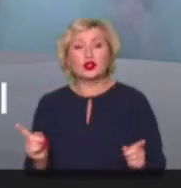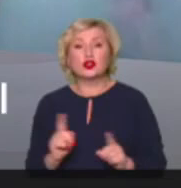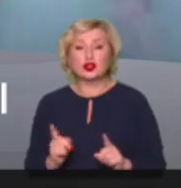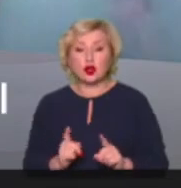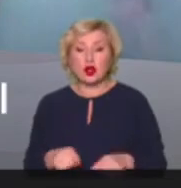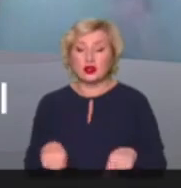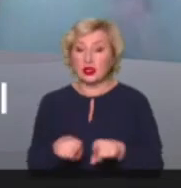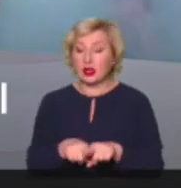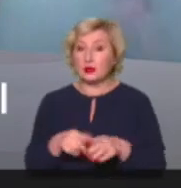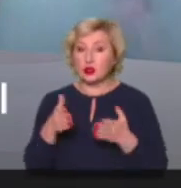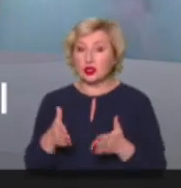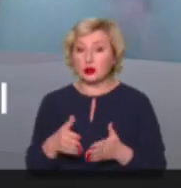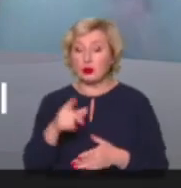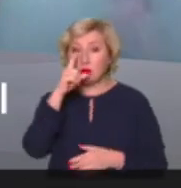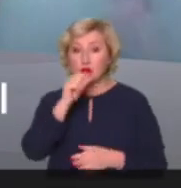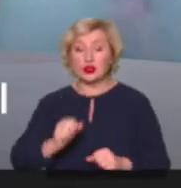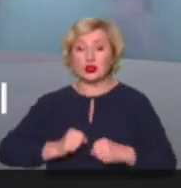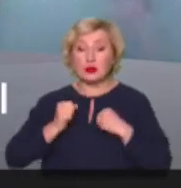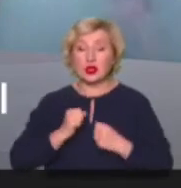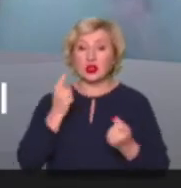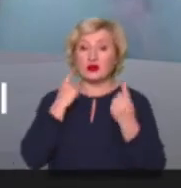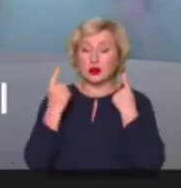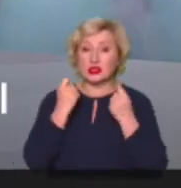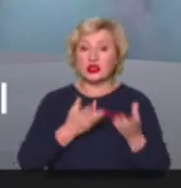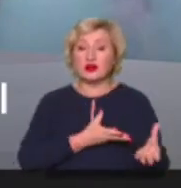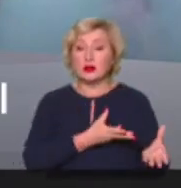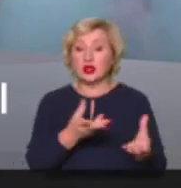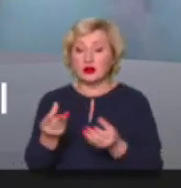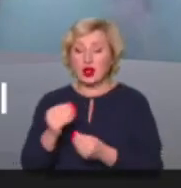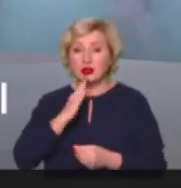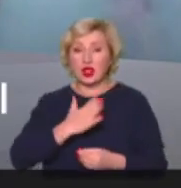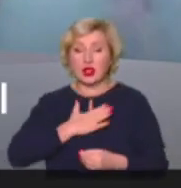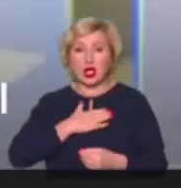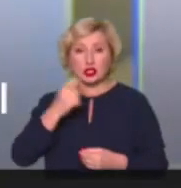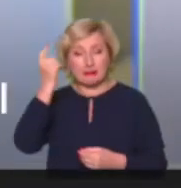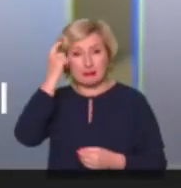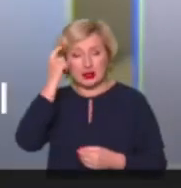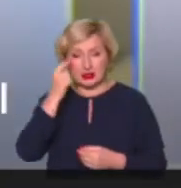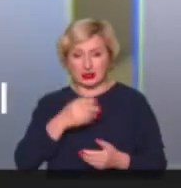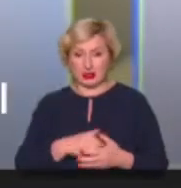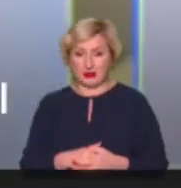таким чином Путін намагається інформаційно впливати на наші з вами мізки –